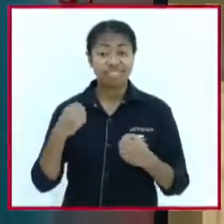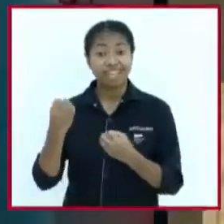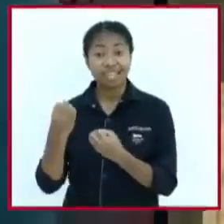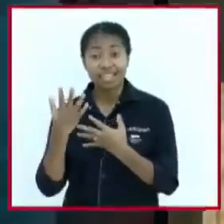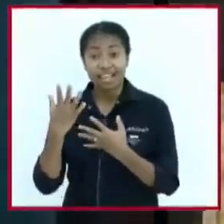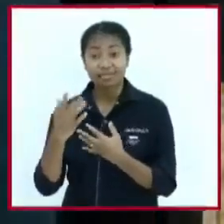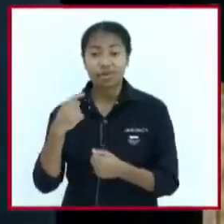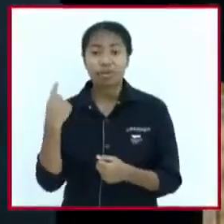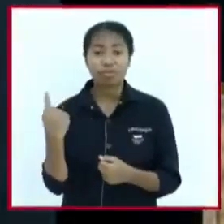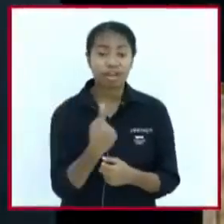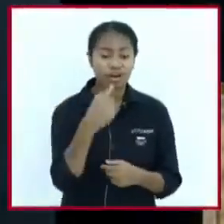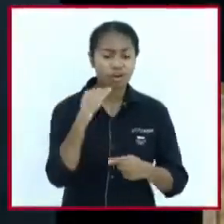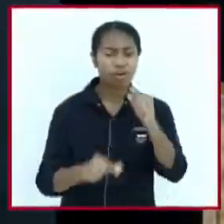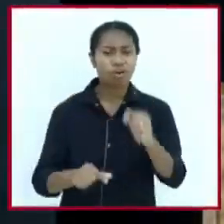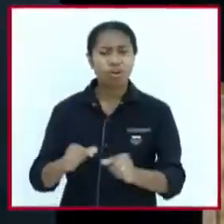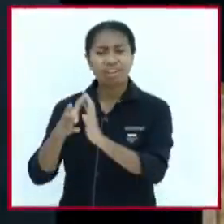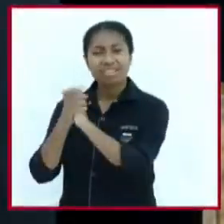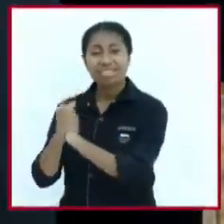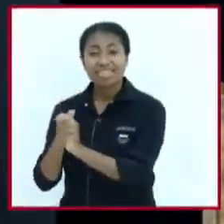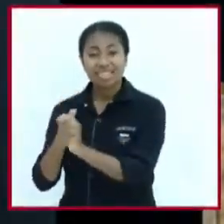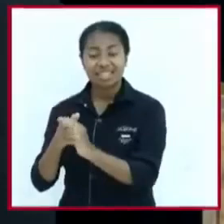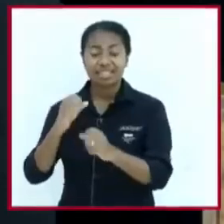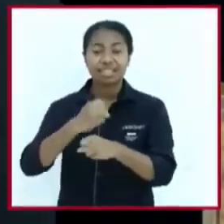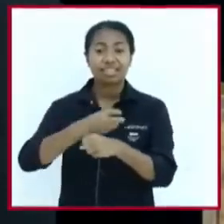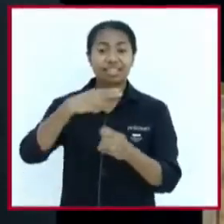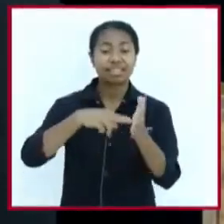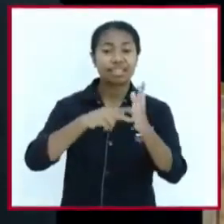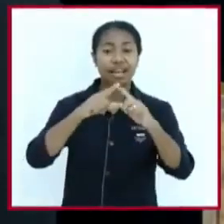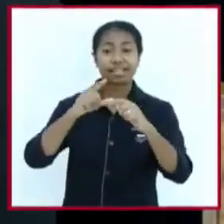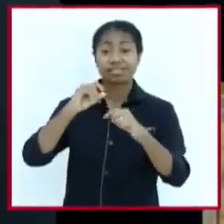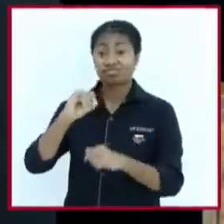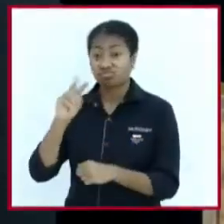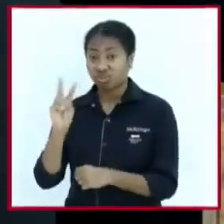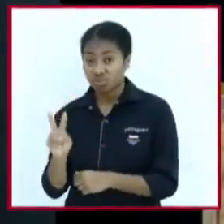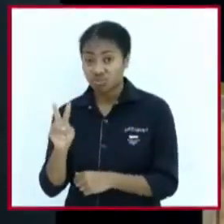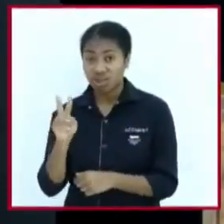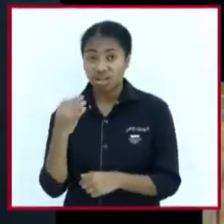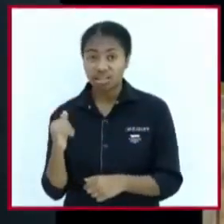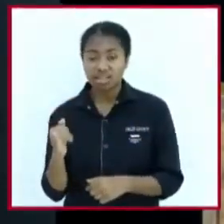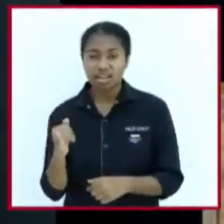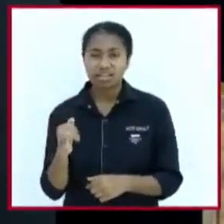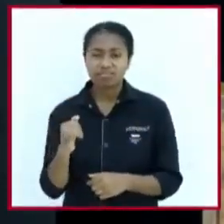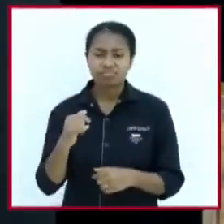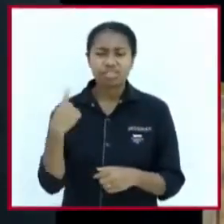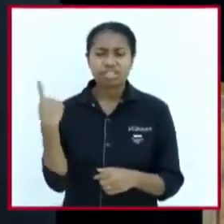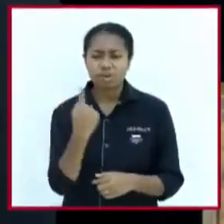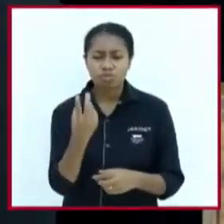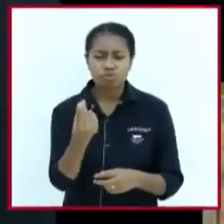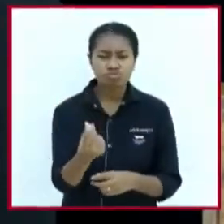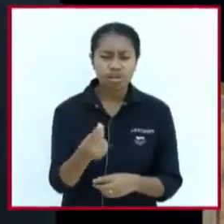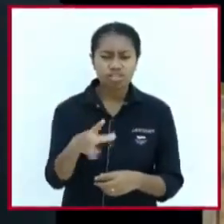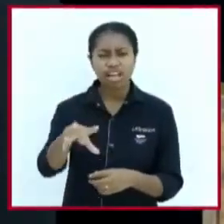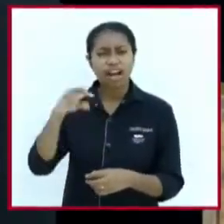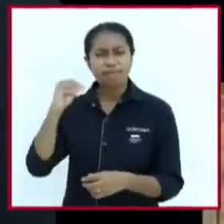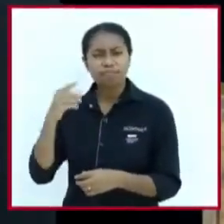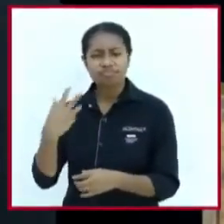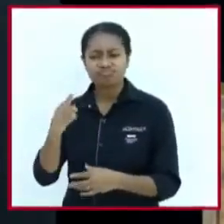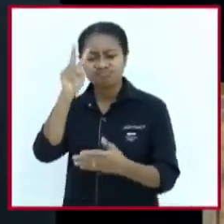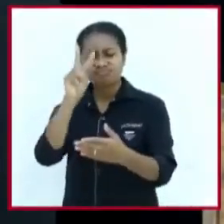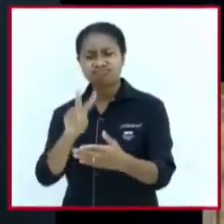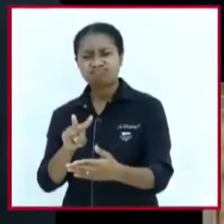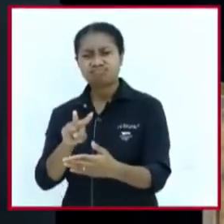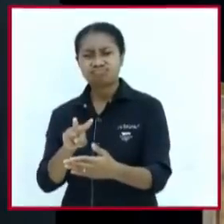mereka Kristen generasi kedua yang menderita yang HK mereka dirampas mereka dijadikan tontonan